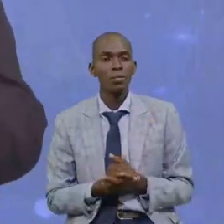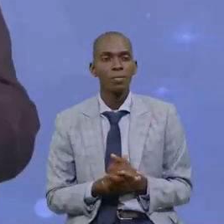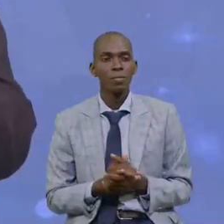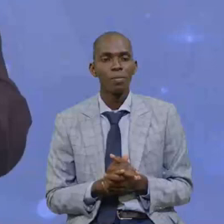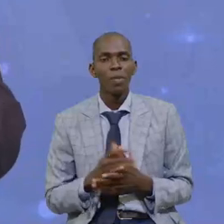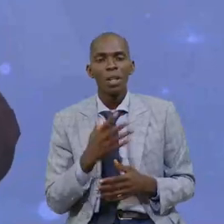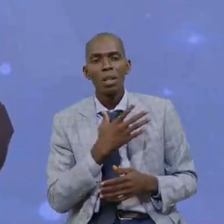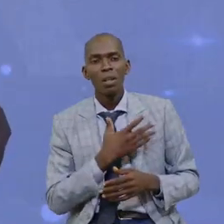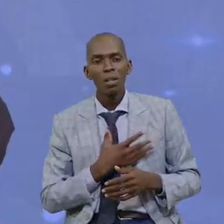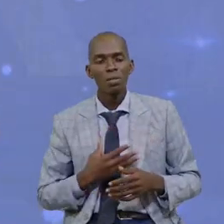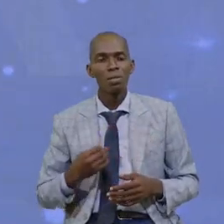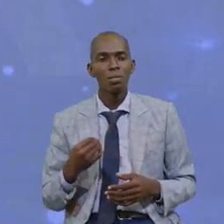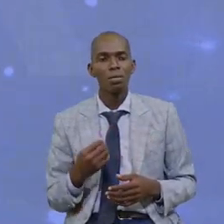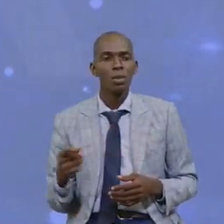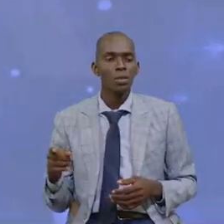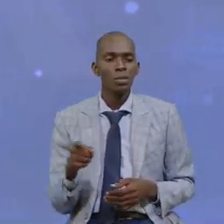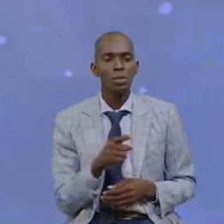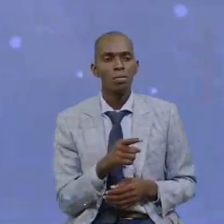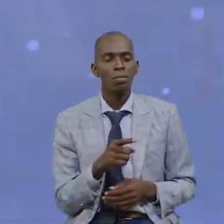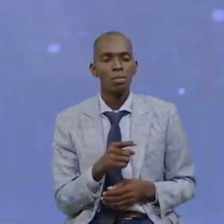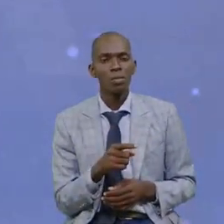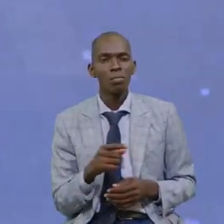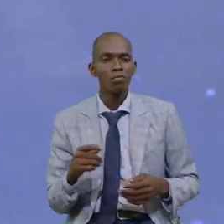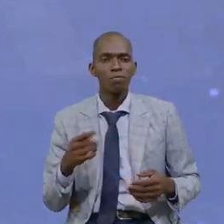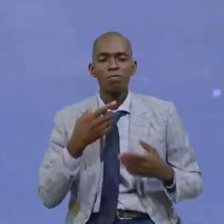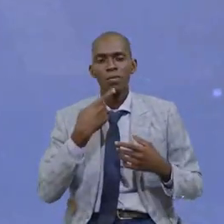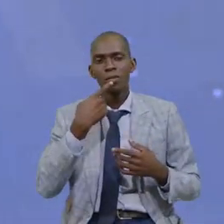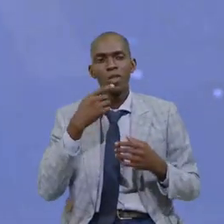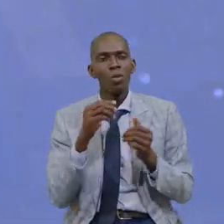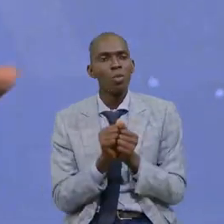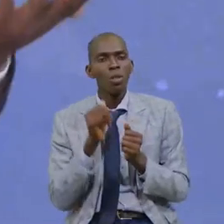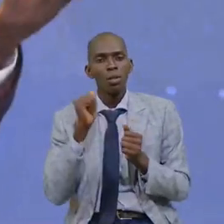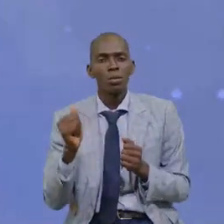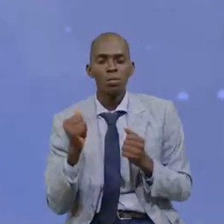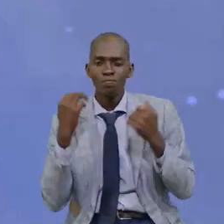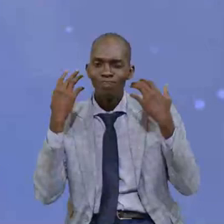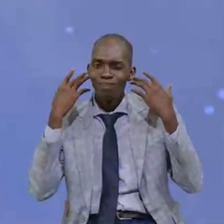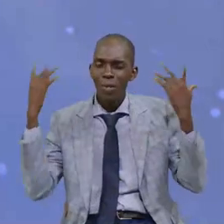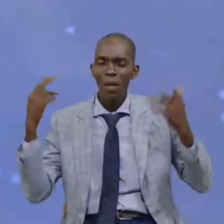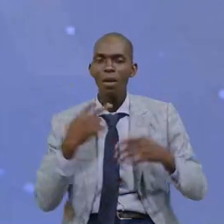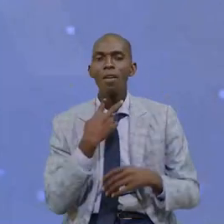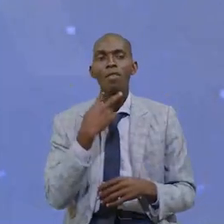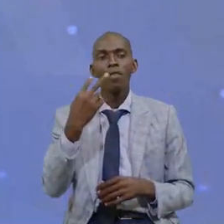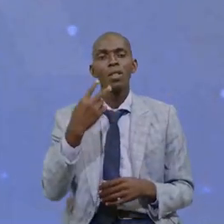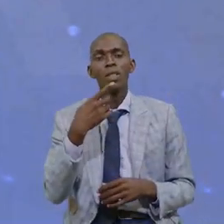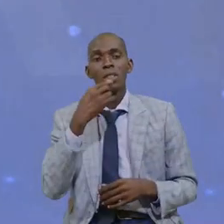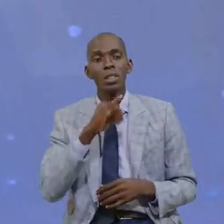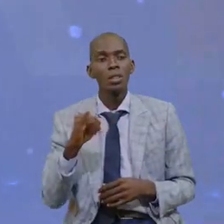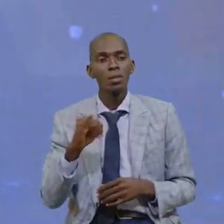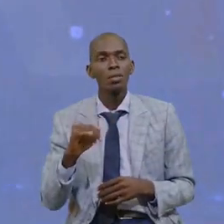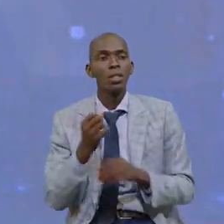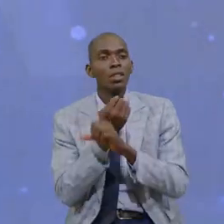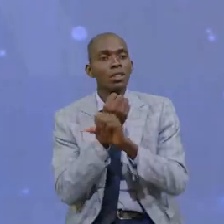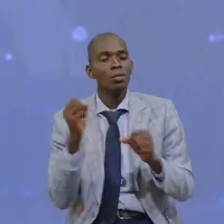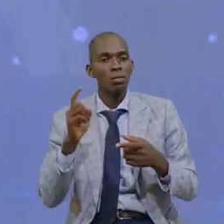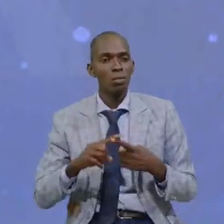Verset 10, et on dit, et ils criaient d'une voix forte en disant, le salut